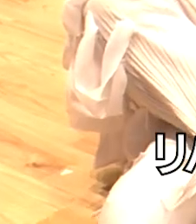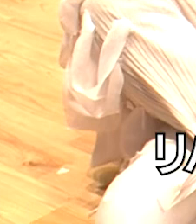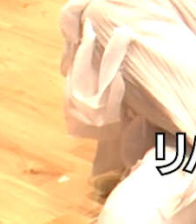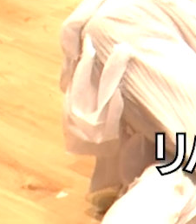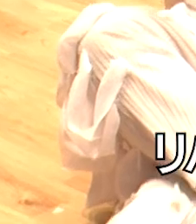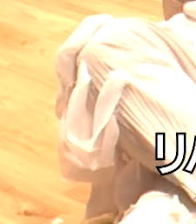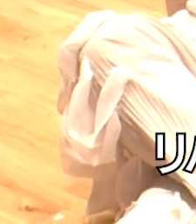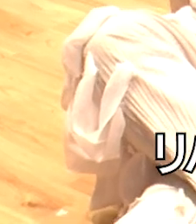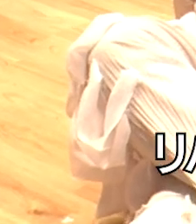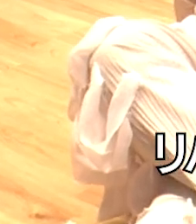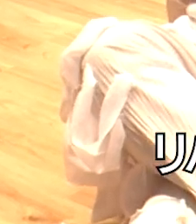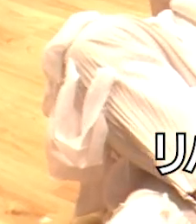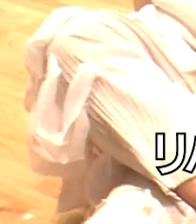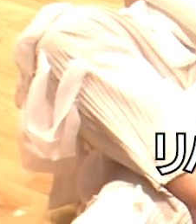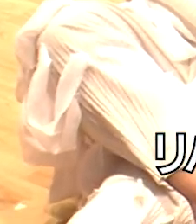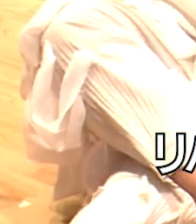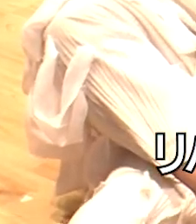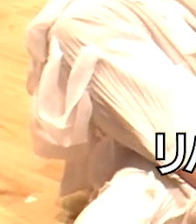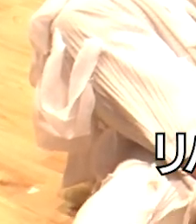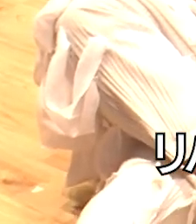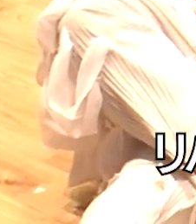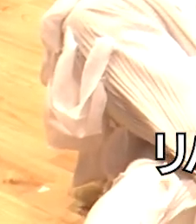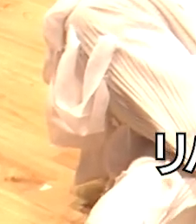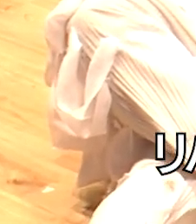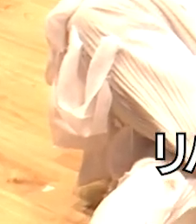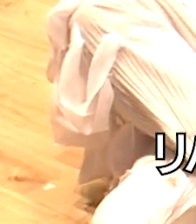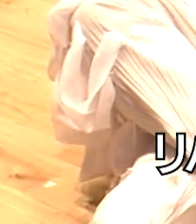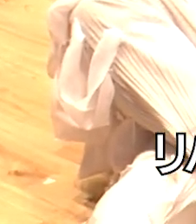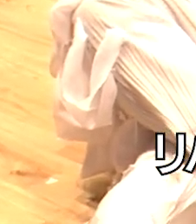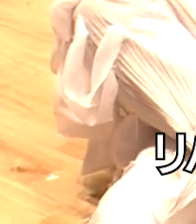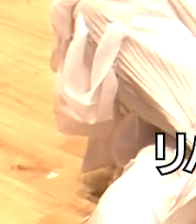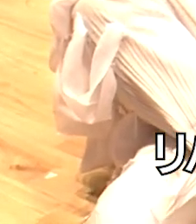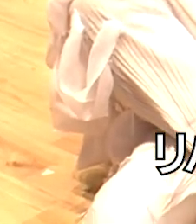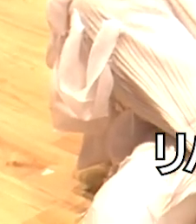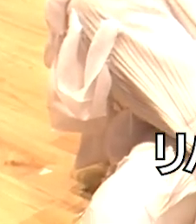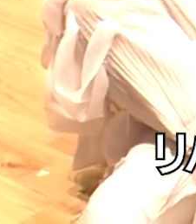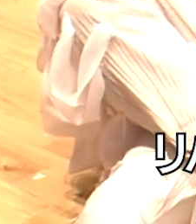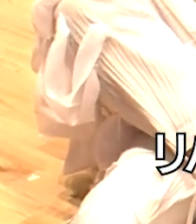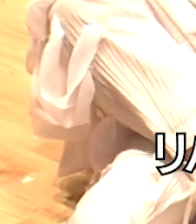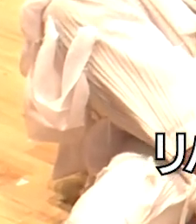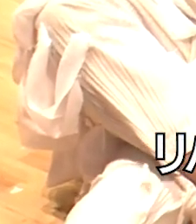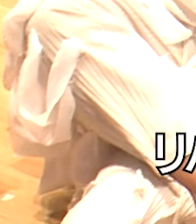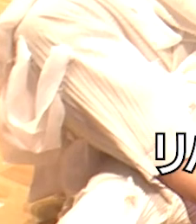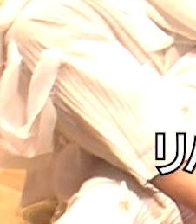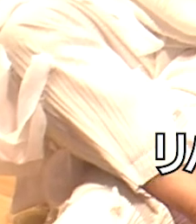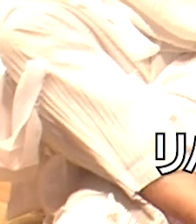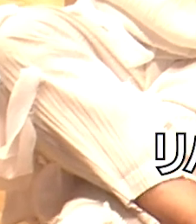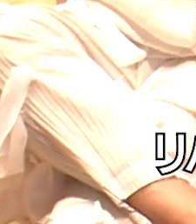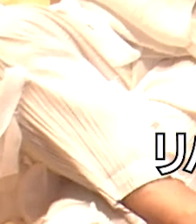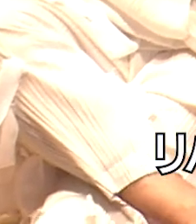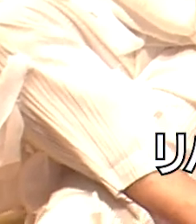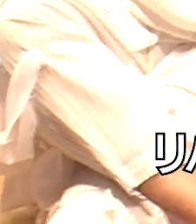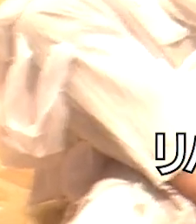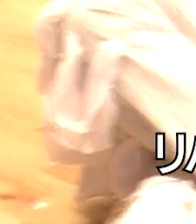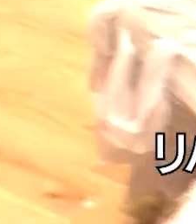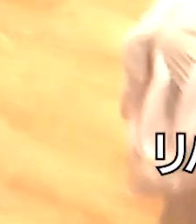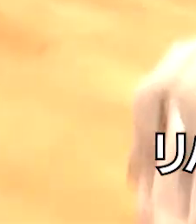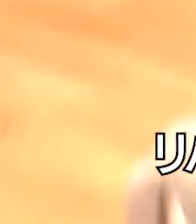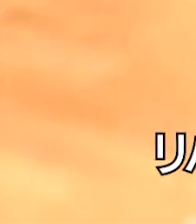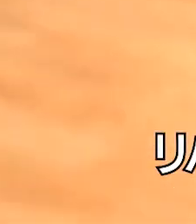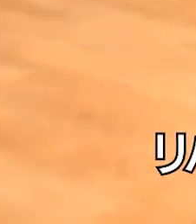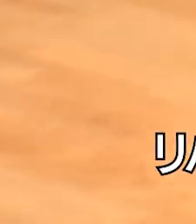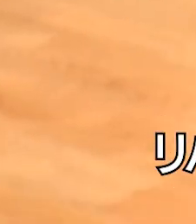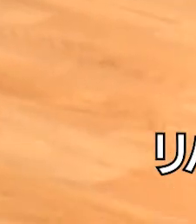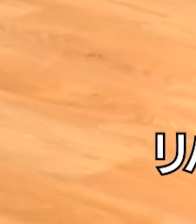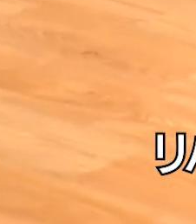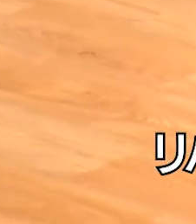どうです格好は何度かこう積み重ねていながらキター最新てください髪がこれ